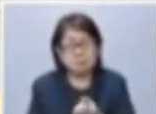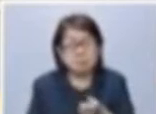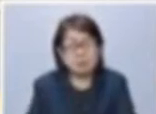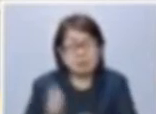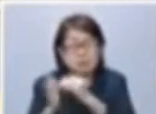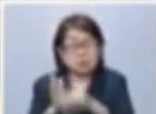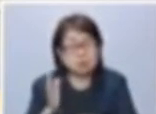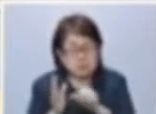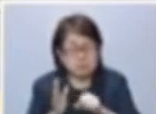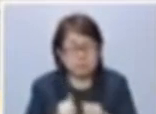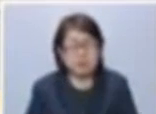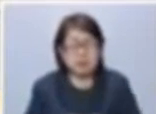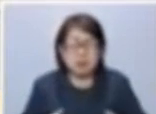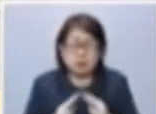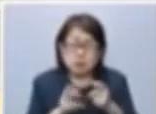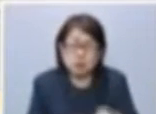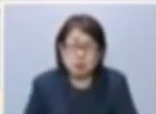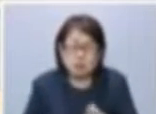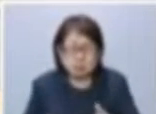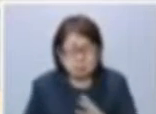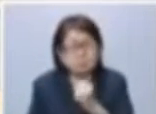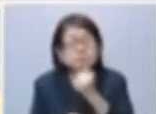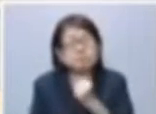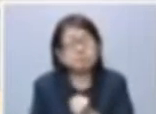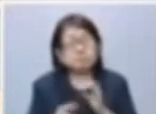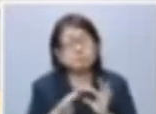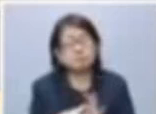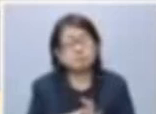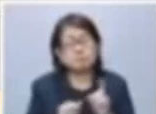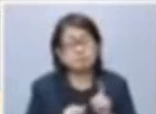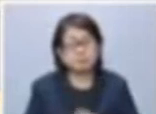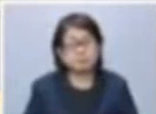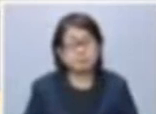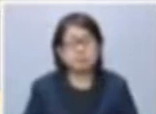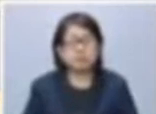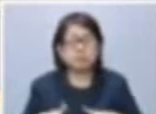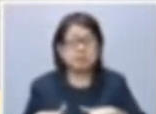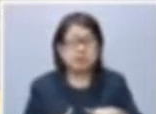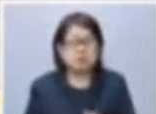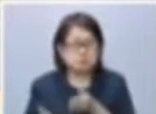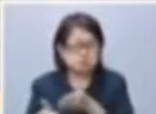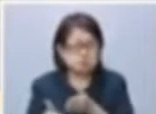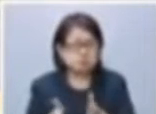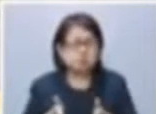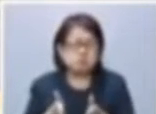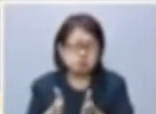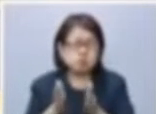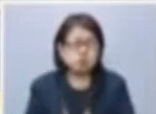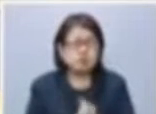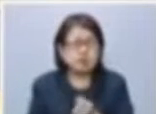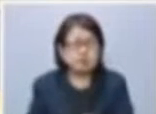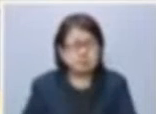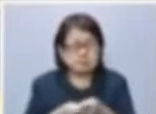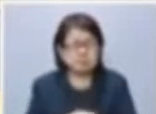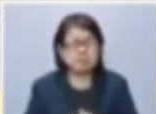แล้วก็กระทรวงนี้งานทั้งหมดทั้งมวลนั้นจะเป็นเรื่องของพี่น้องเกษตรกรทั้งนั้นเลย